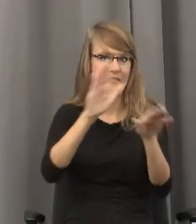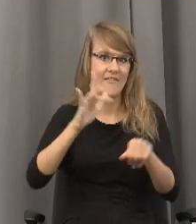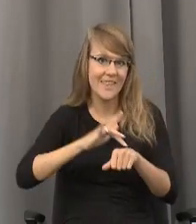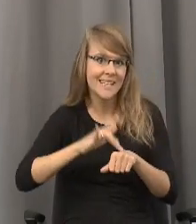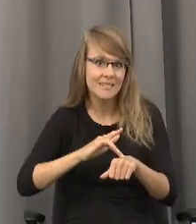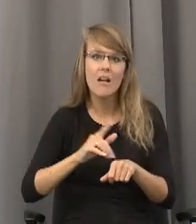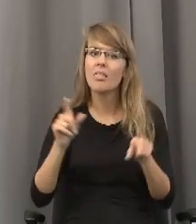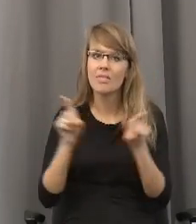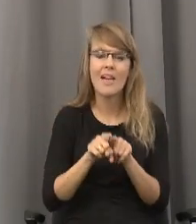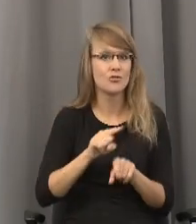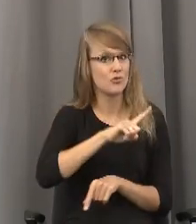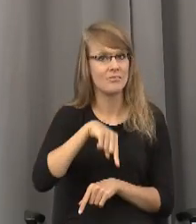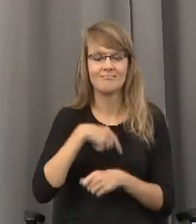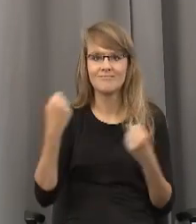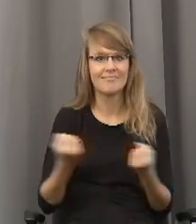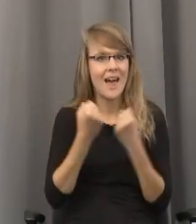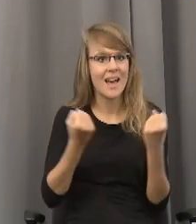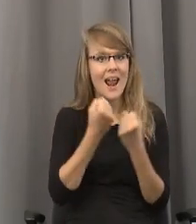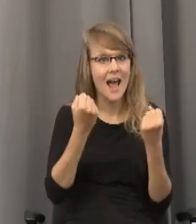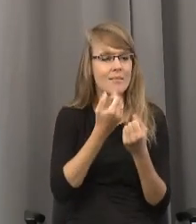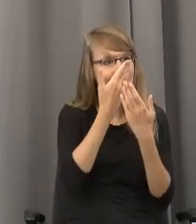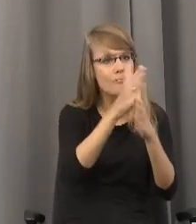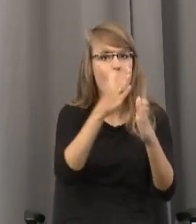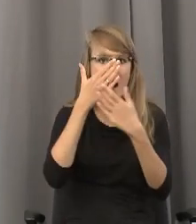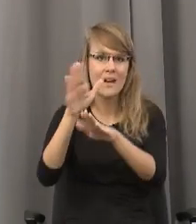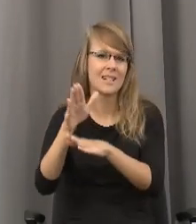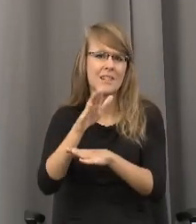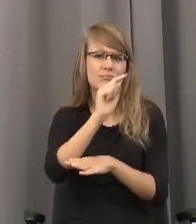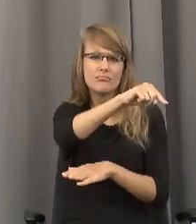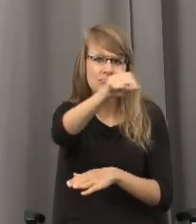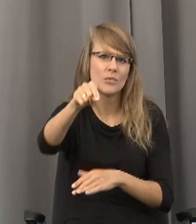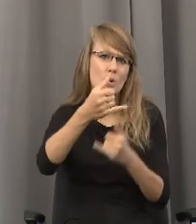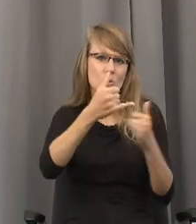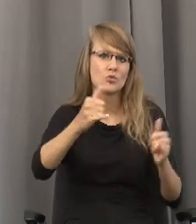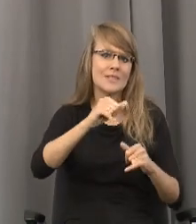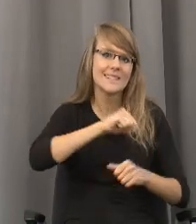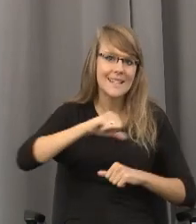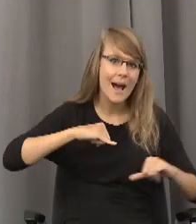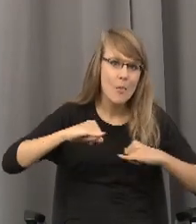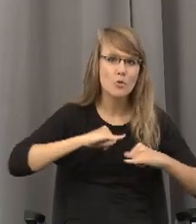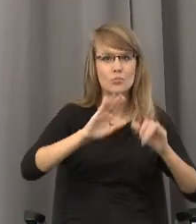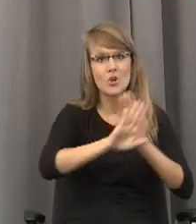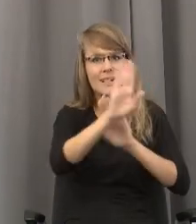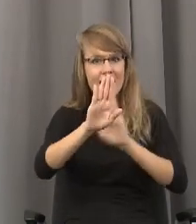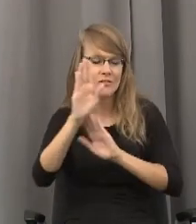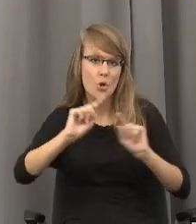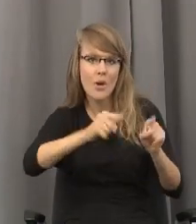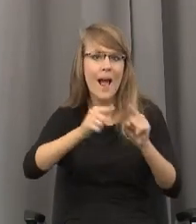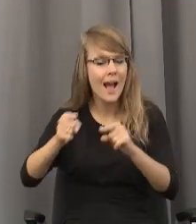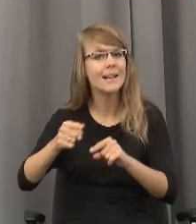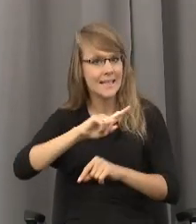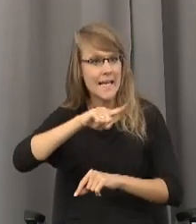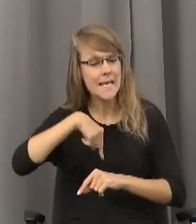przekazać przedstawicielom społeczności lokalnej, także samorządowcom, że bardzo wiele zależy od